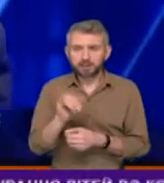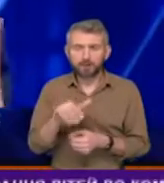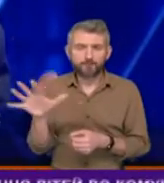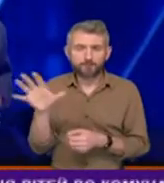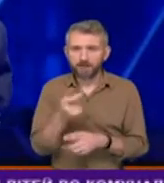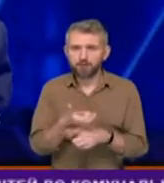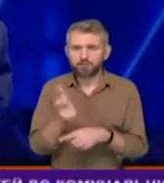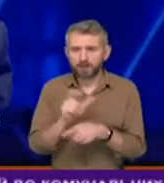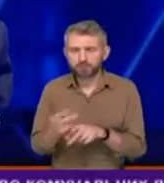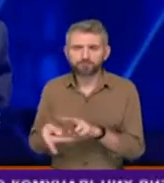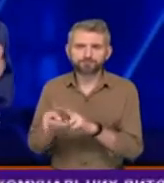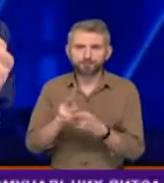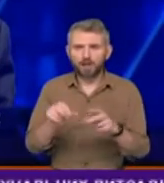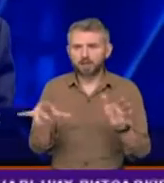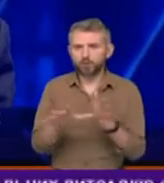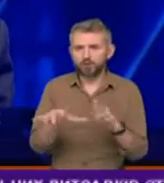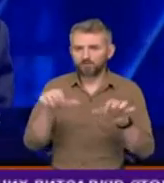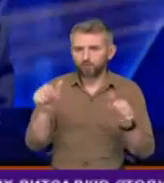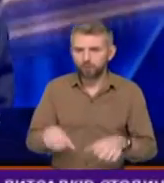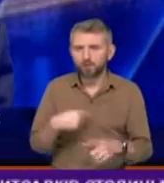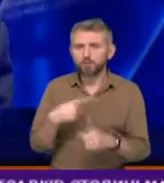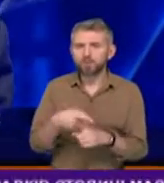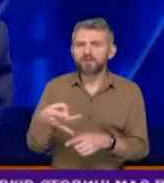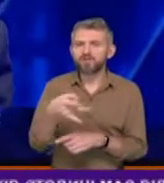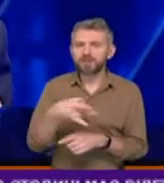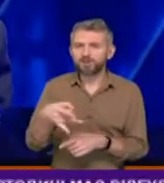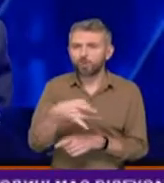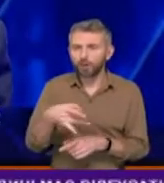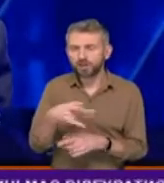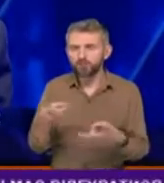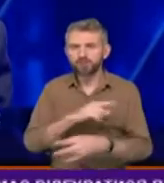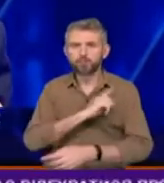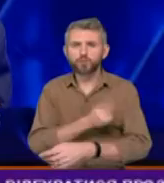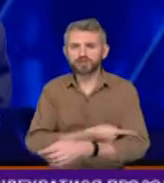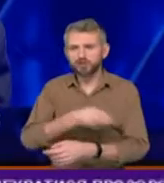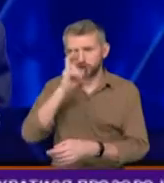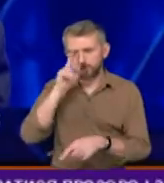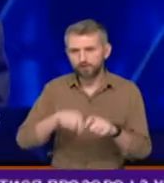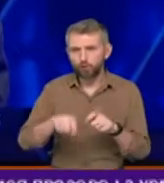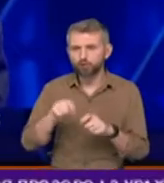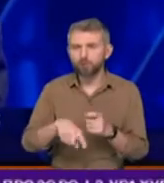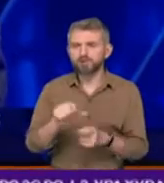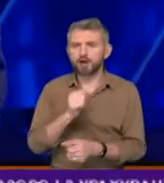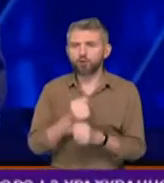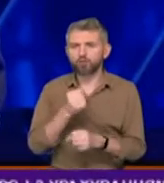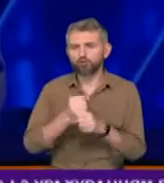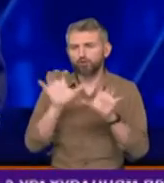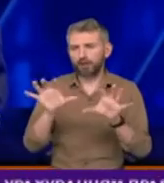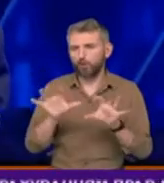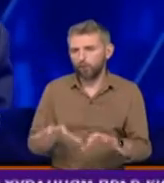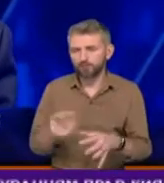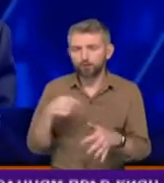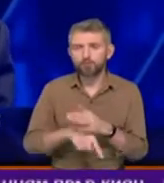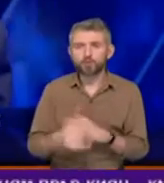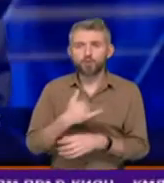по максимуму переводити на електронні форми. Крім того, в регіонах для того потрібно посилити державний контроль за функціонуванням законів, тому